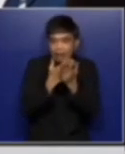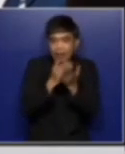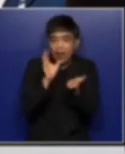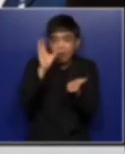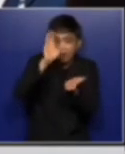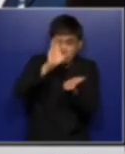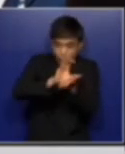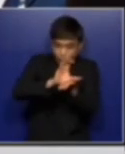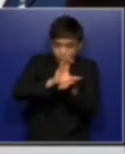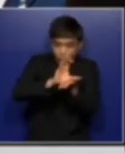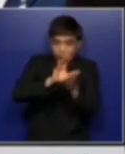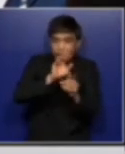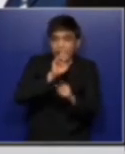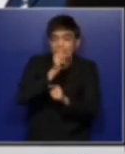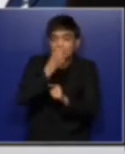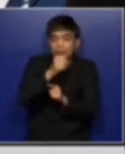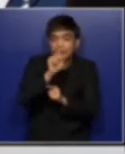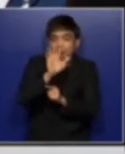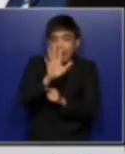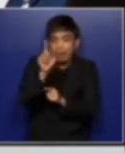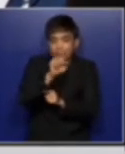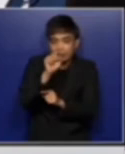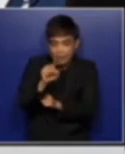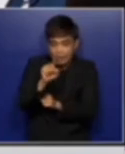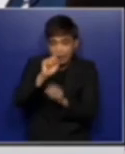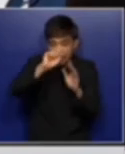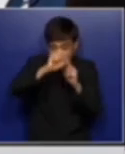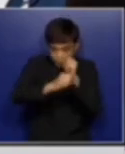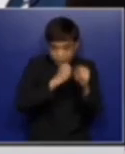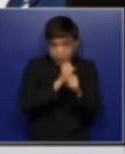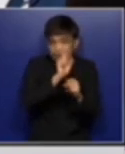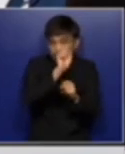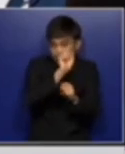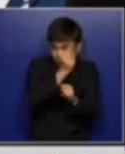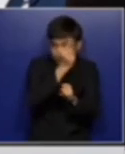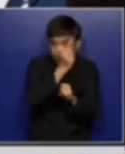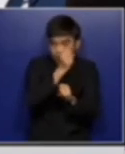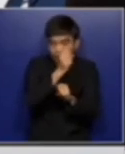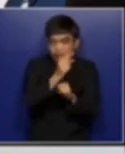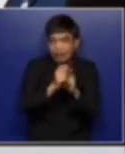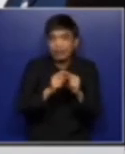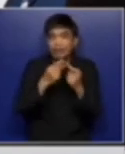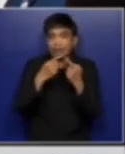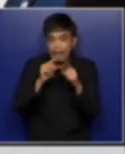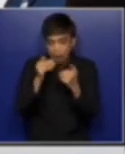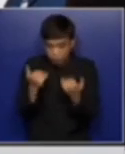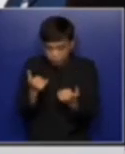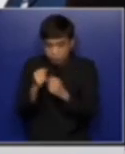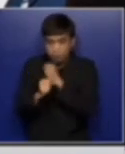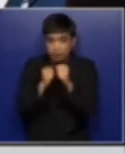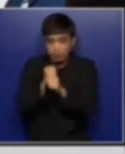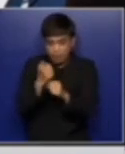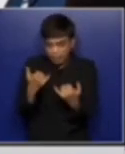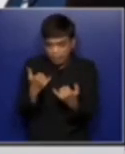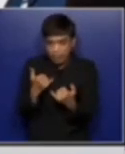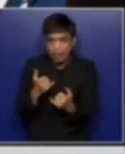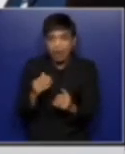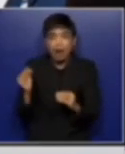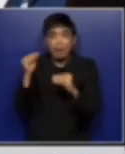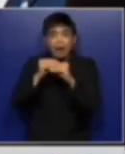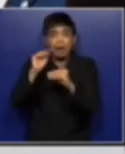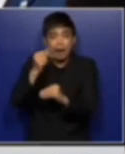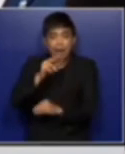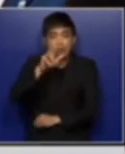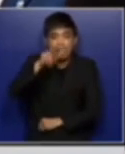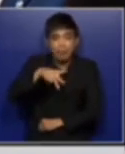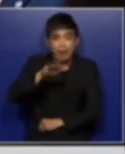ไว้ 15% ในปีแรกเนี่ยแต่ปีนี้เนี่ยท่านตั้งไว้อีกครับ 3,900 ล้านหนักกว่าเดิ